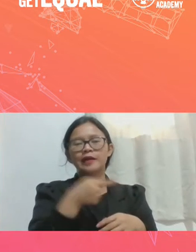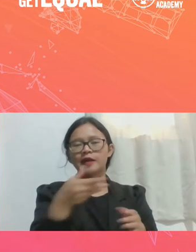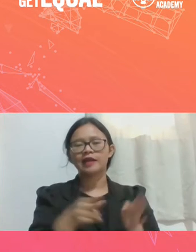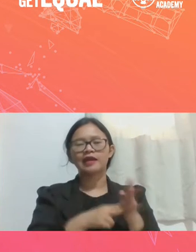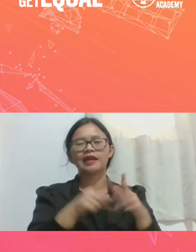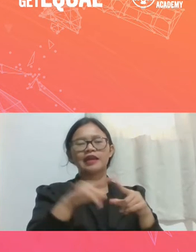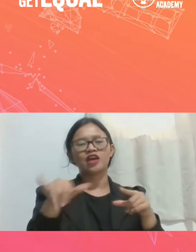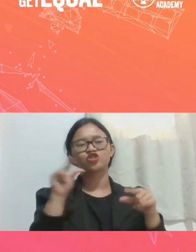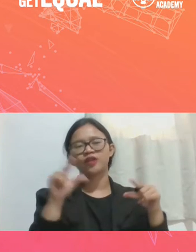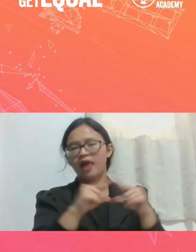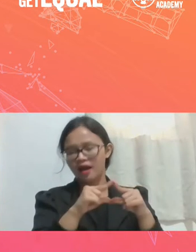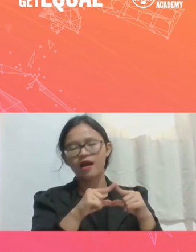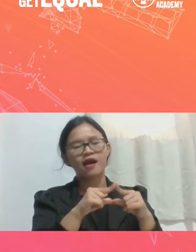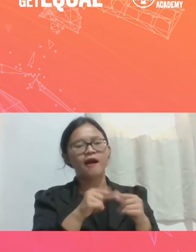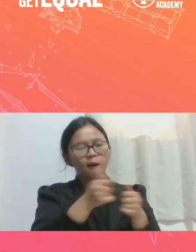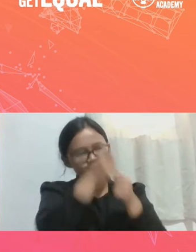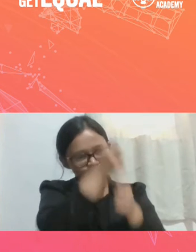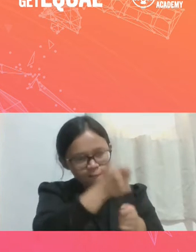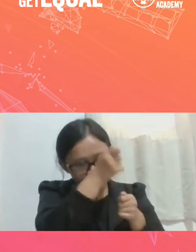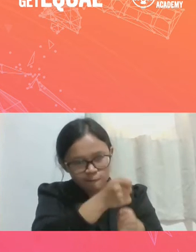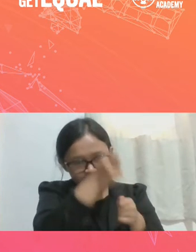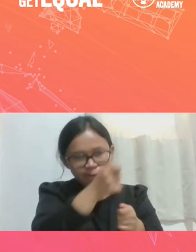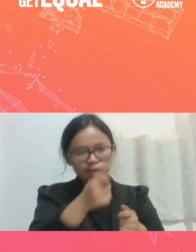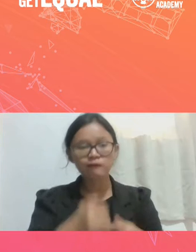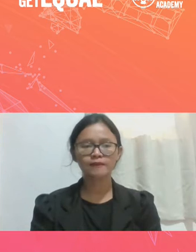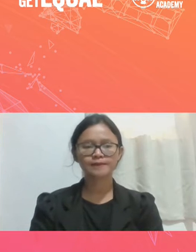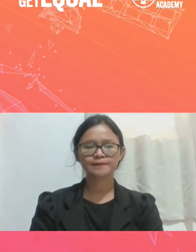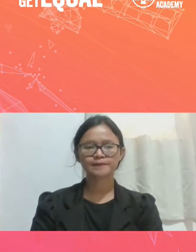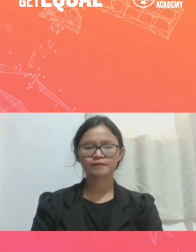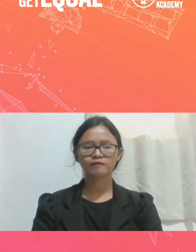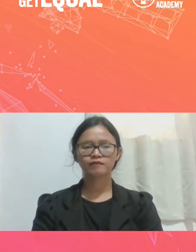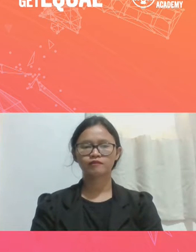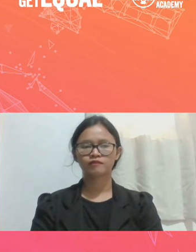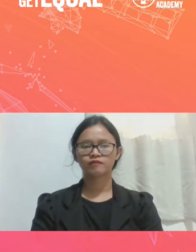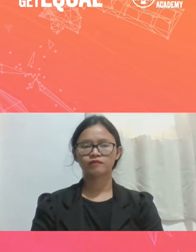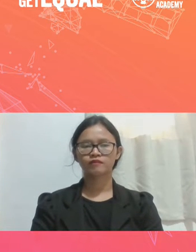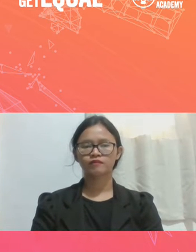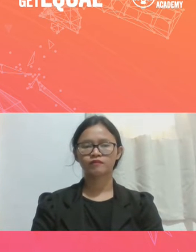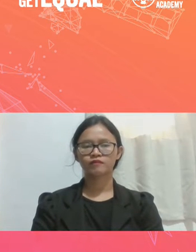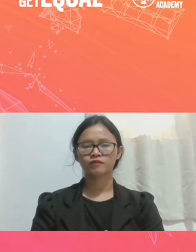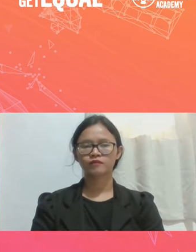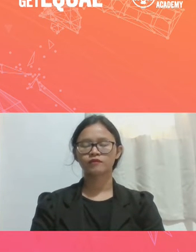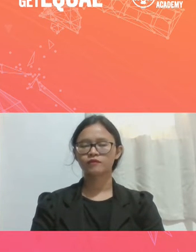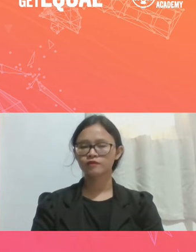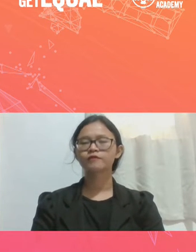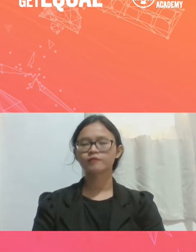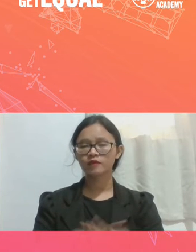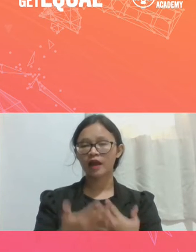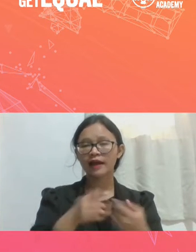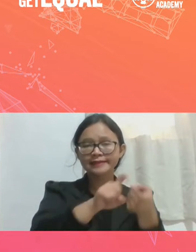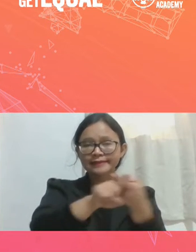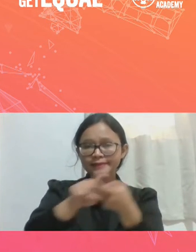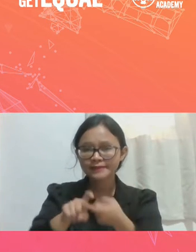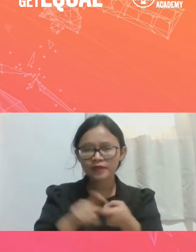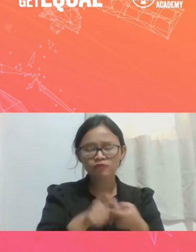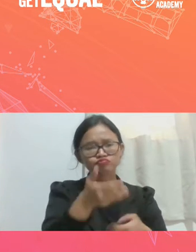Plan Internasional Indonesia. Nah mungkin Bapak dan Ibu yang sudah pernah kenalan dengan plan sudah tahu ya